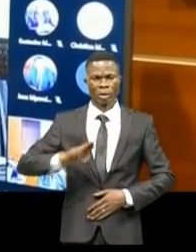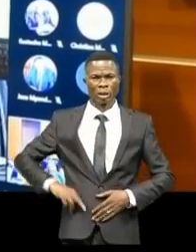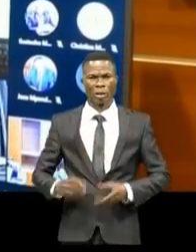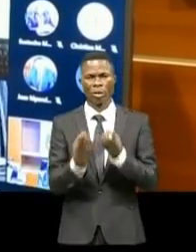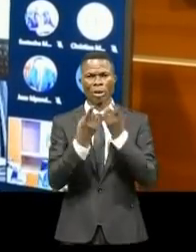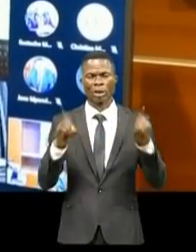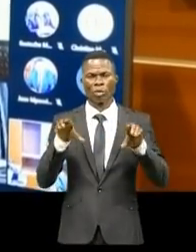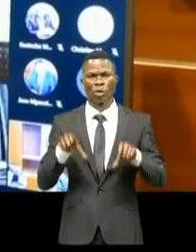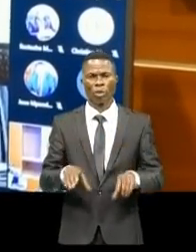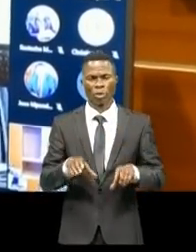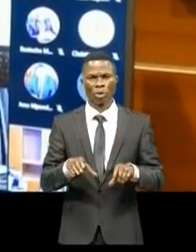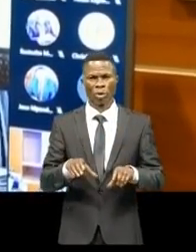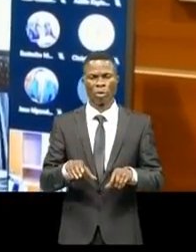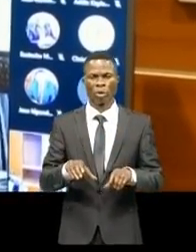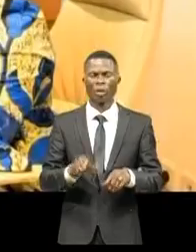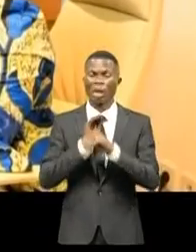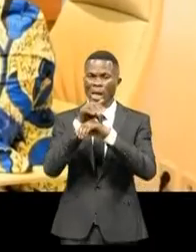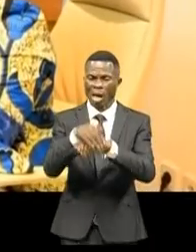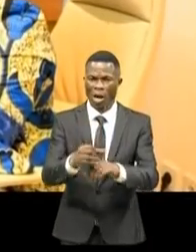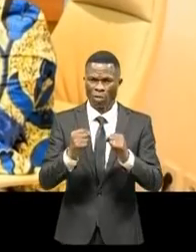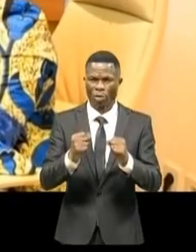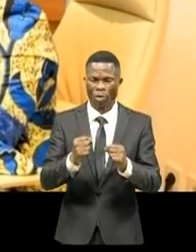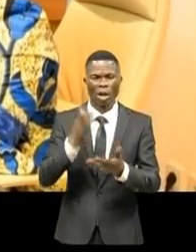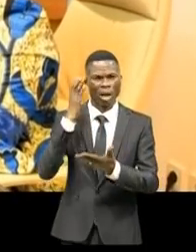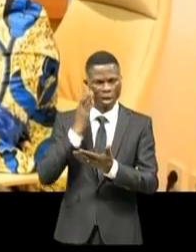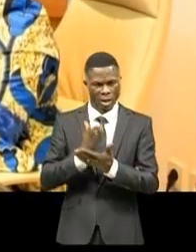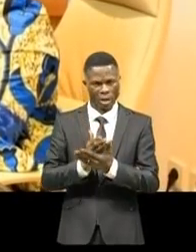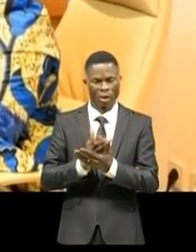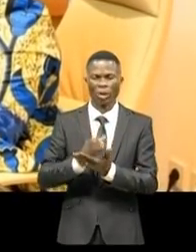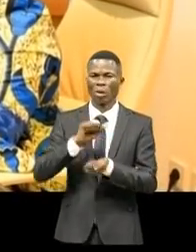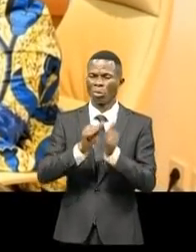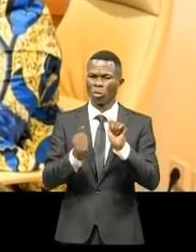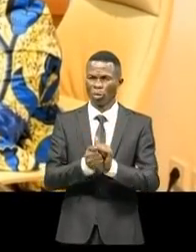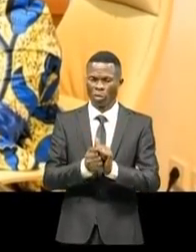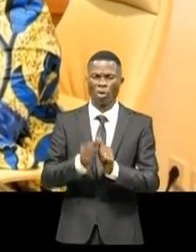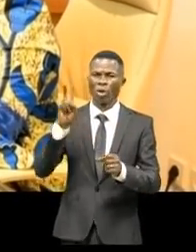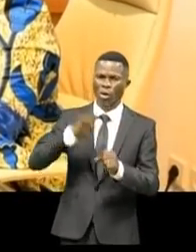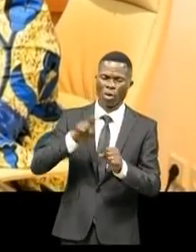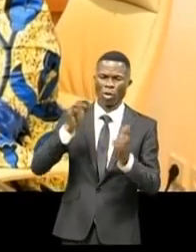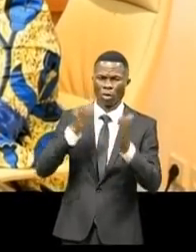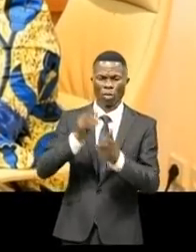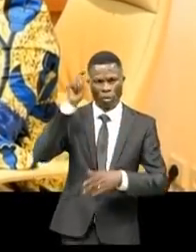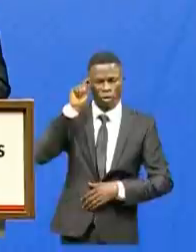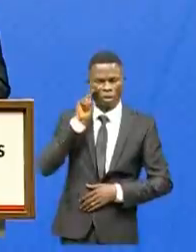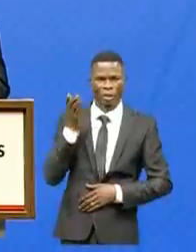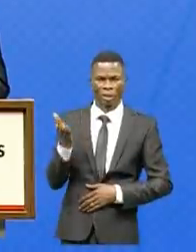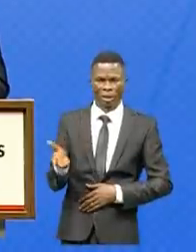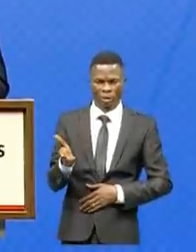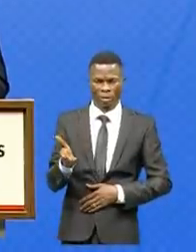démocratique du Congo est résolument engagée à mettre fin à toute forme de violence basée sur le genre.